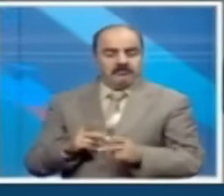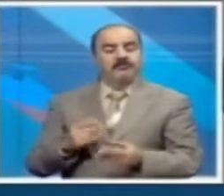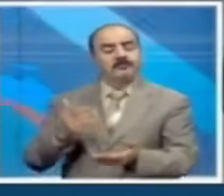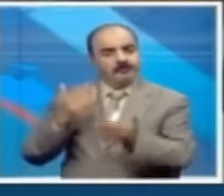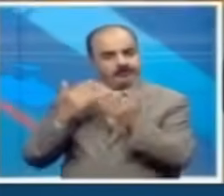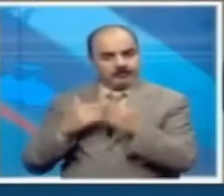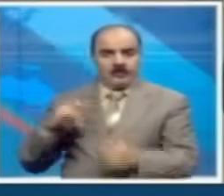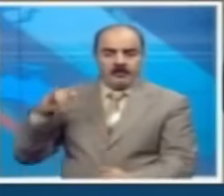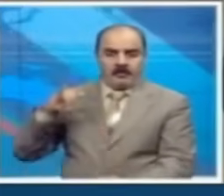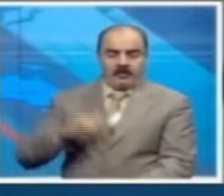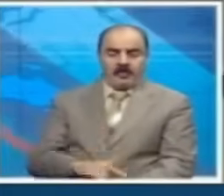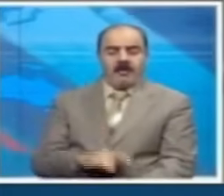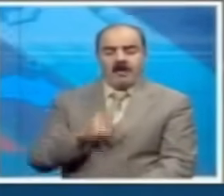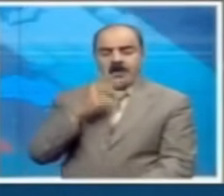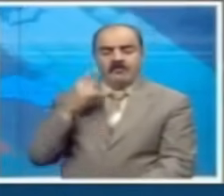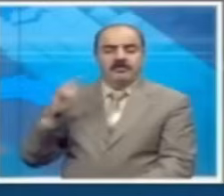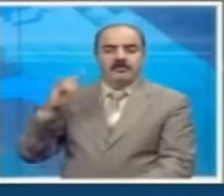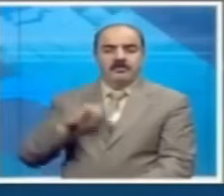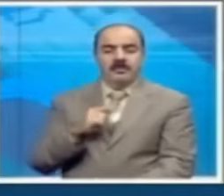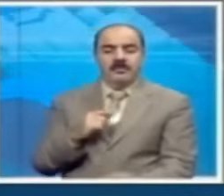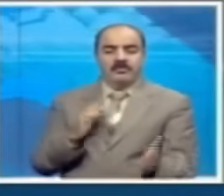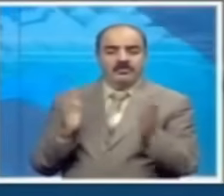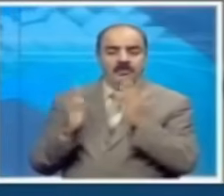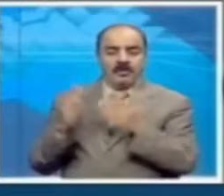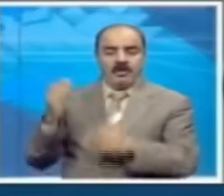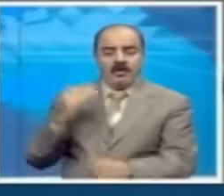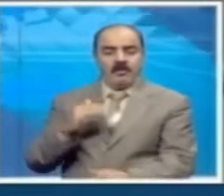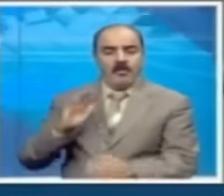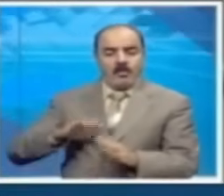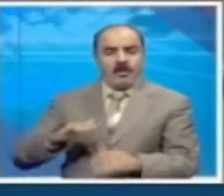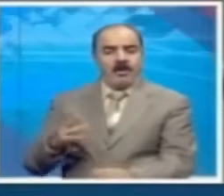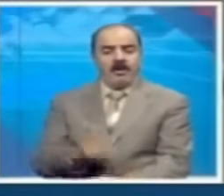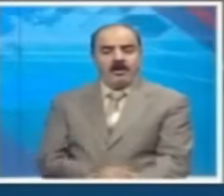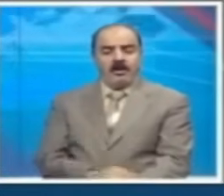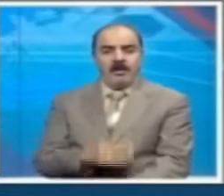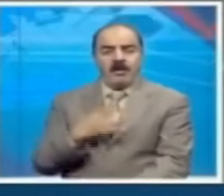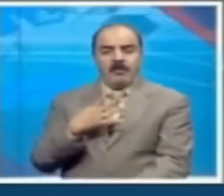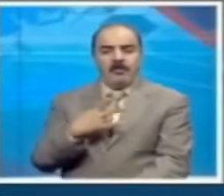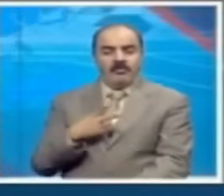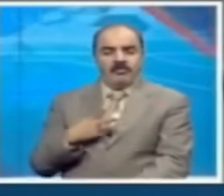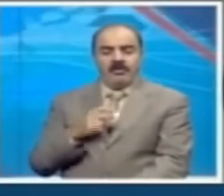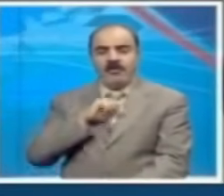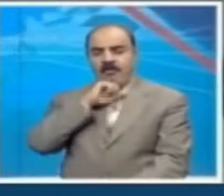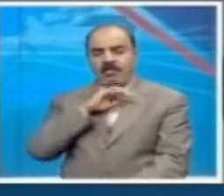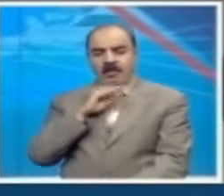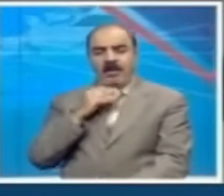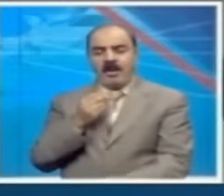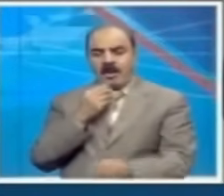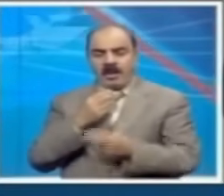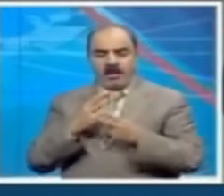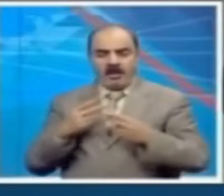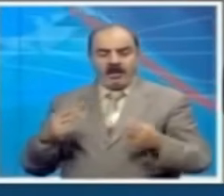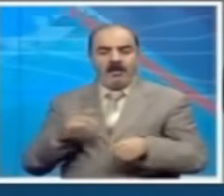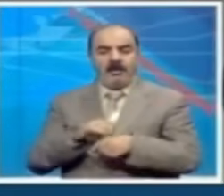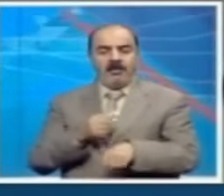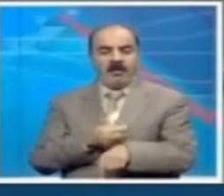أيضا مطار العريش طائرة سعودية على متنها 24 طنا من المساعدات الغذائية